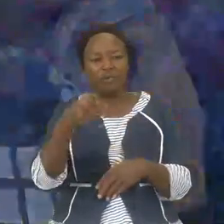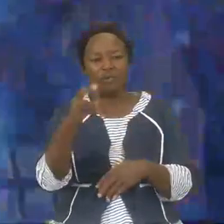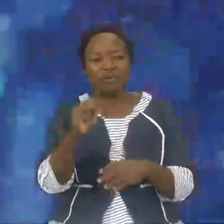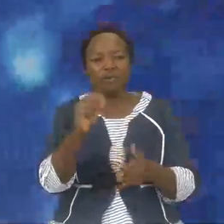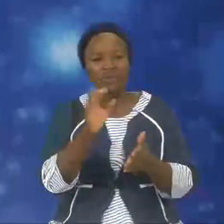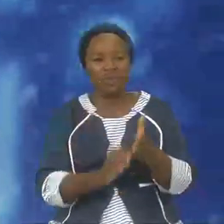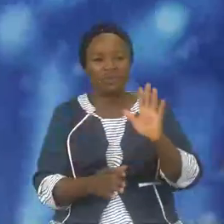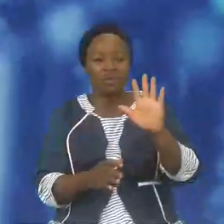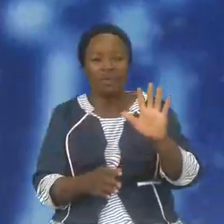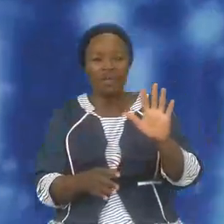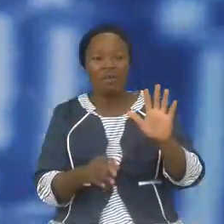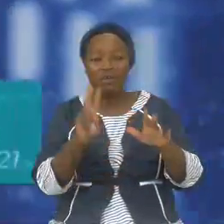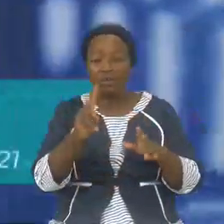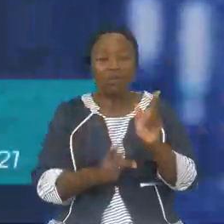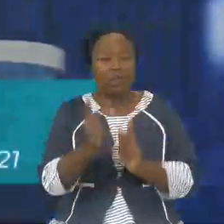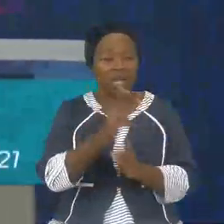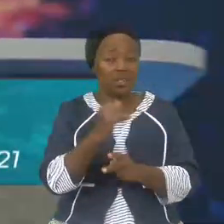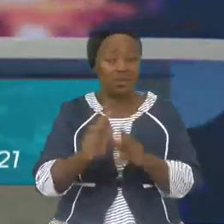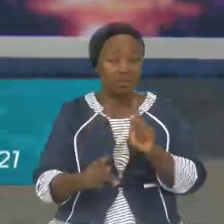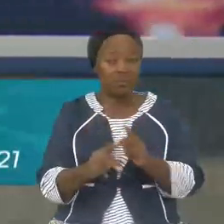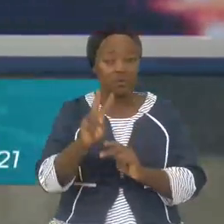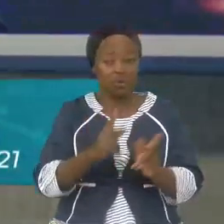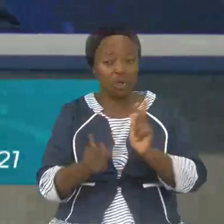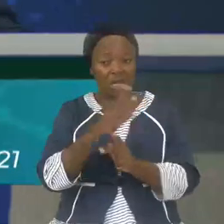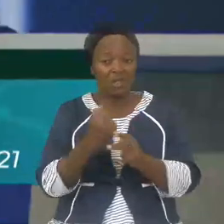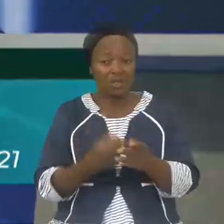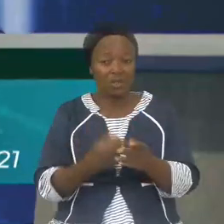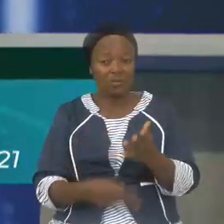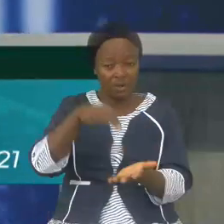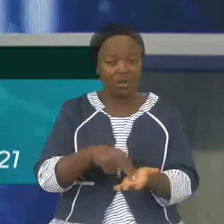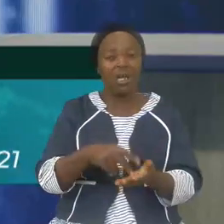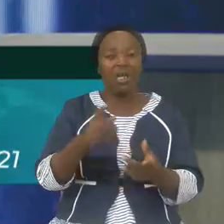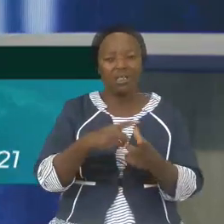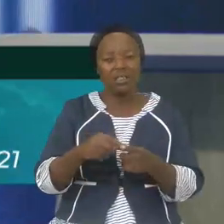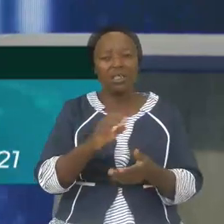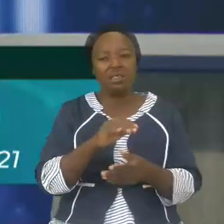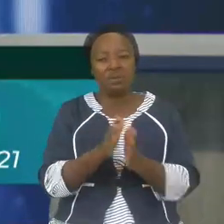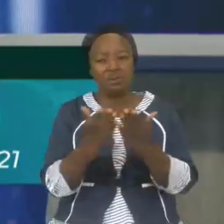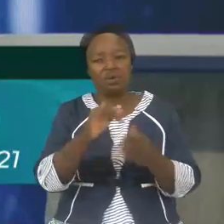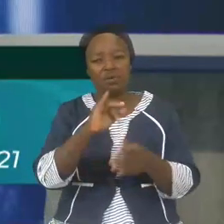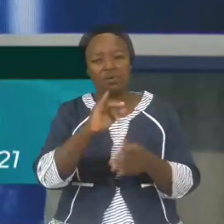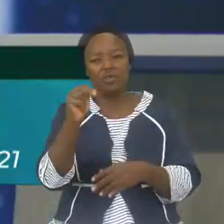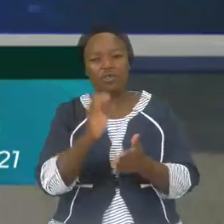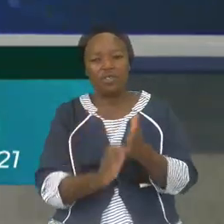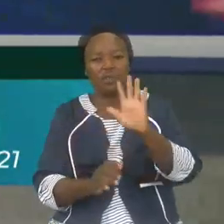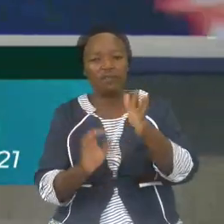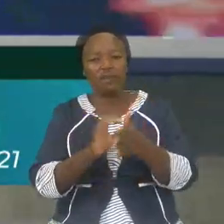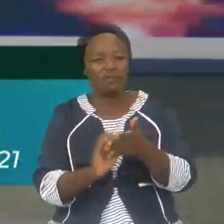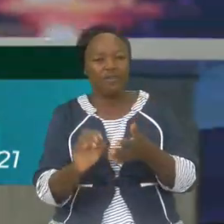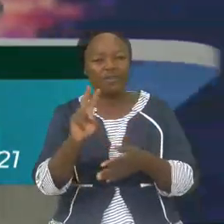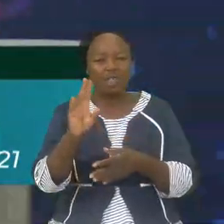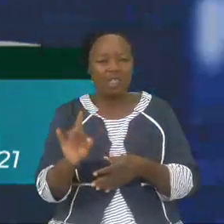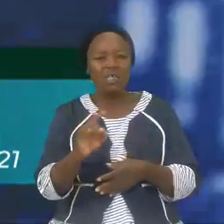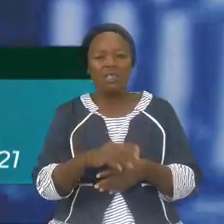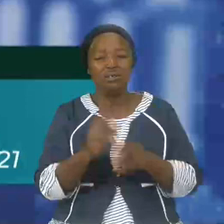Jésus-Christ. Jean 5, deux types de personnes, deux sortes de résurrection. Jean 5, verset